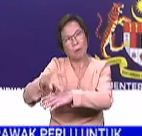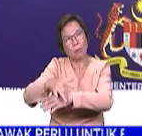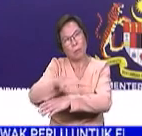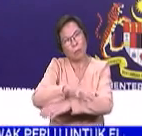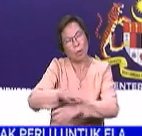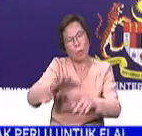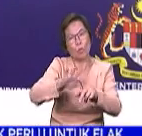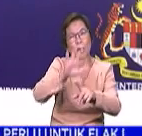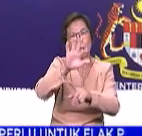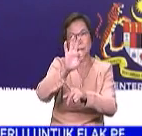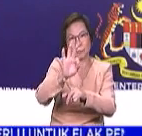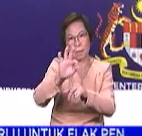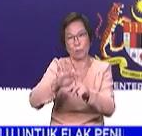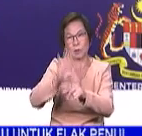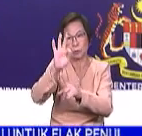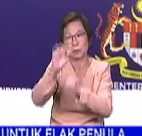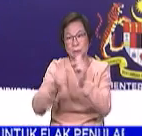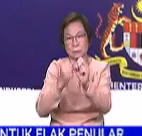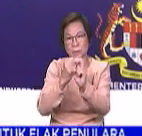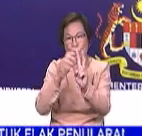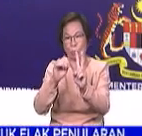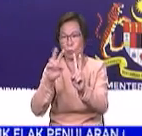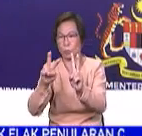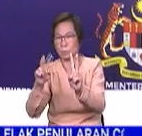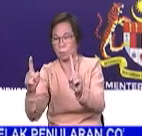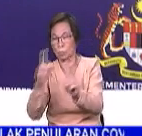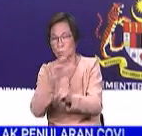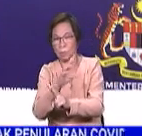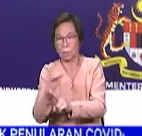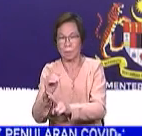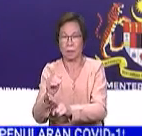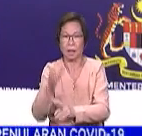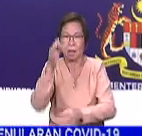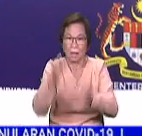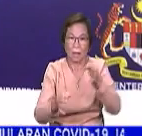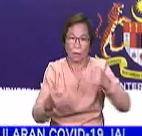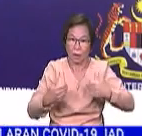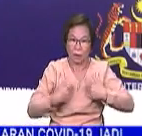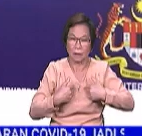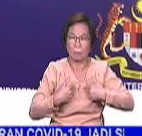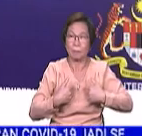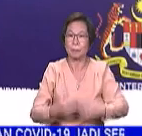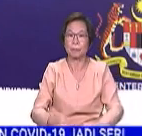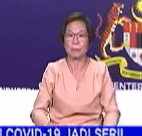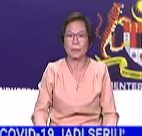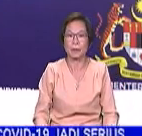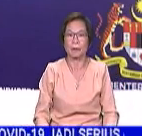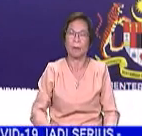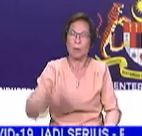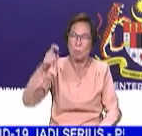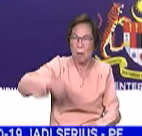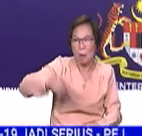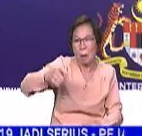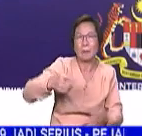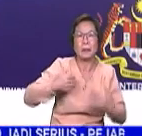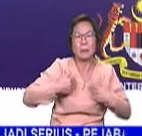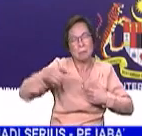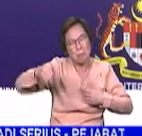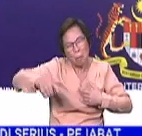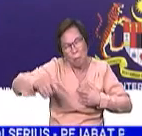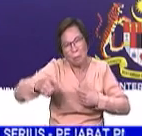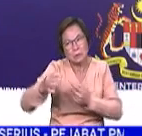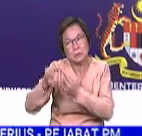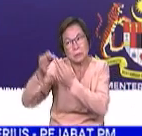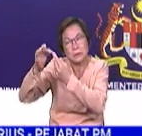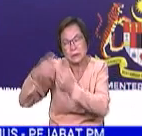syawalnya pada September tahun ini dana demi kalau ada apa-apa aja kumpulan-kumpulan tentu kemungkinan